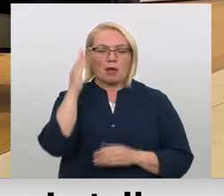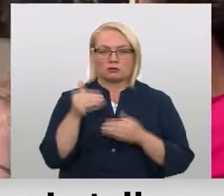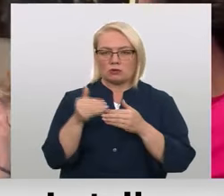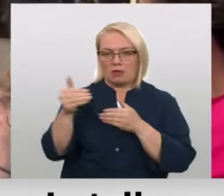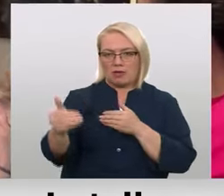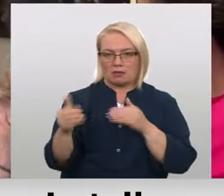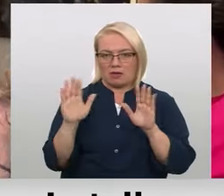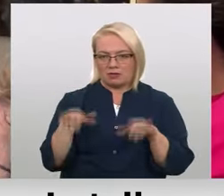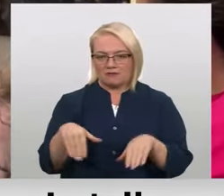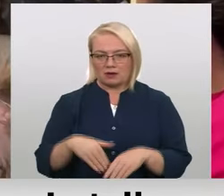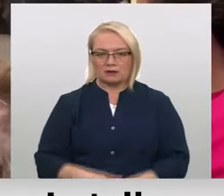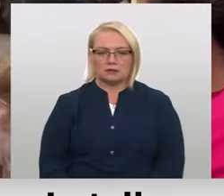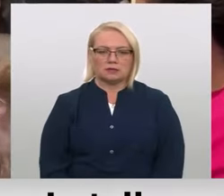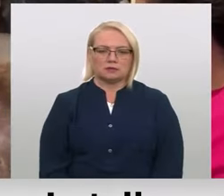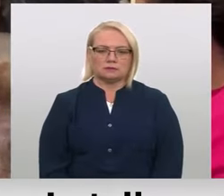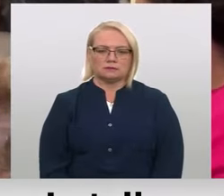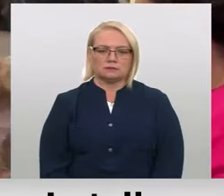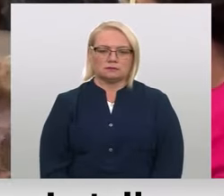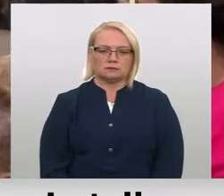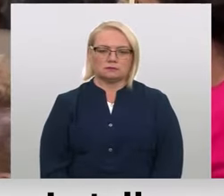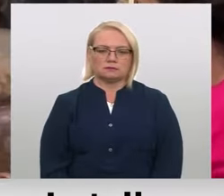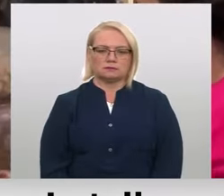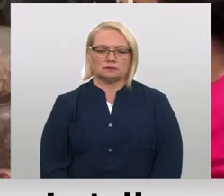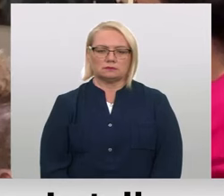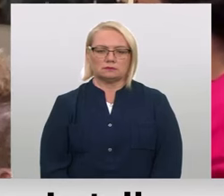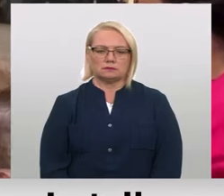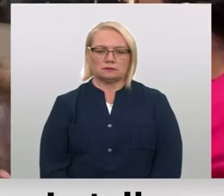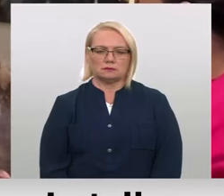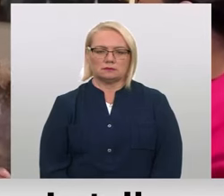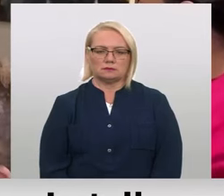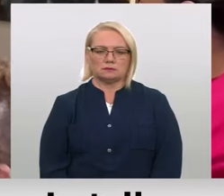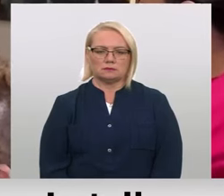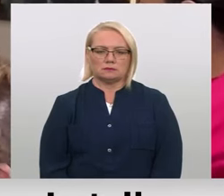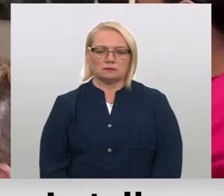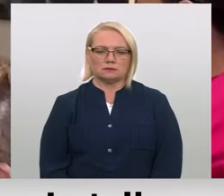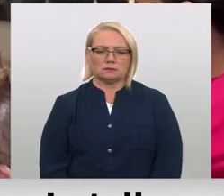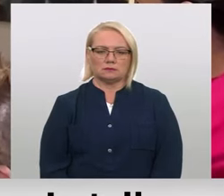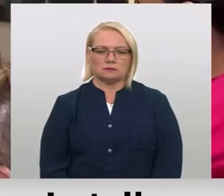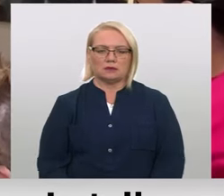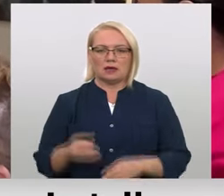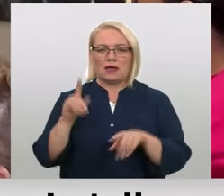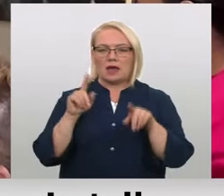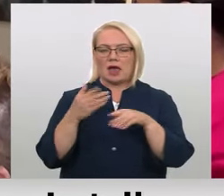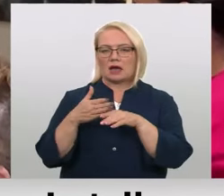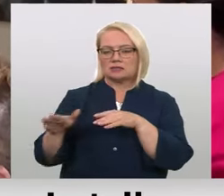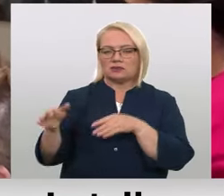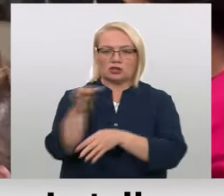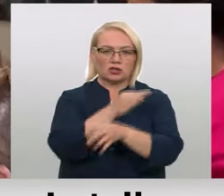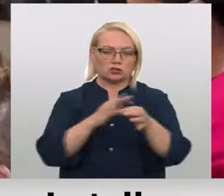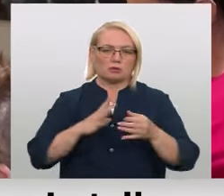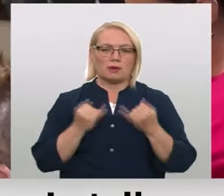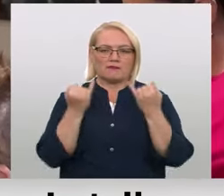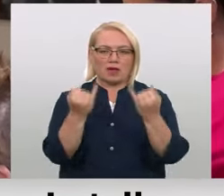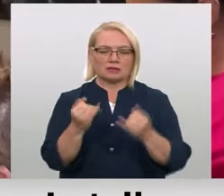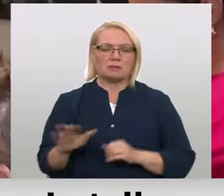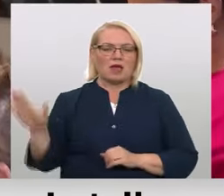attālināt. Šo balsēsības dienas brīvprātību uz sieviešu auditoriju. Mēs dzirdam diskusiju. Atsevišķa diskusija bija veltīta arī